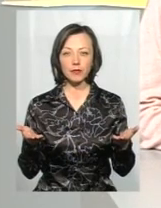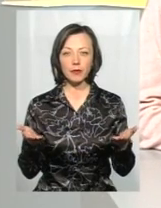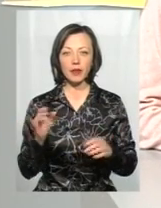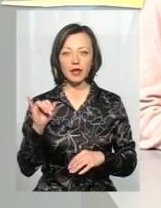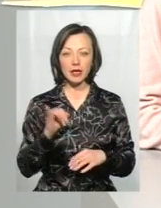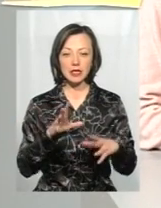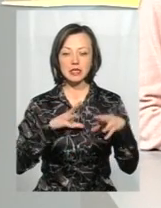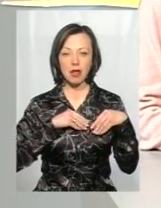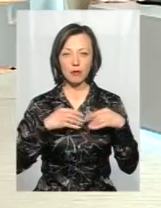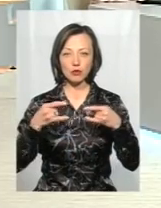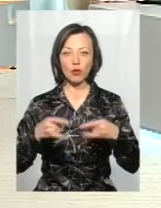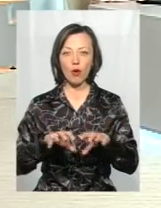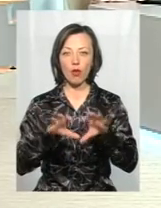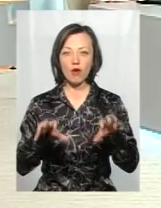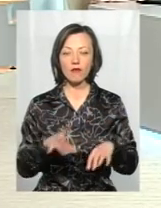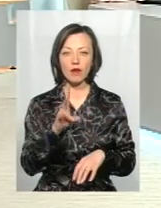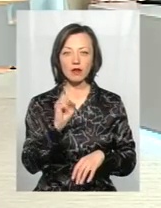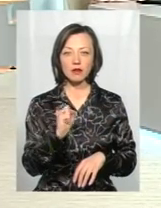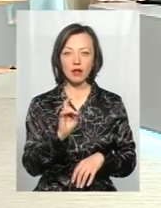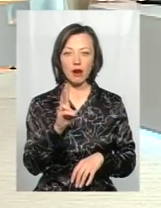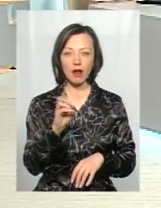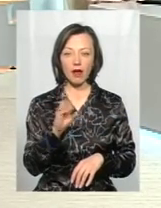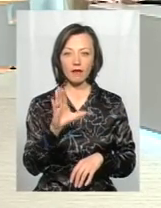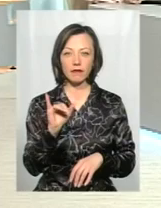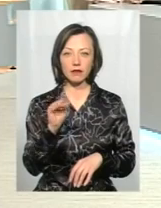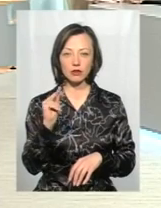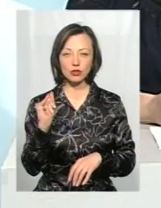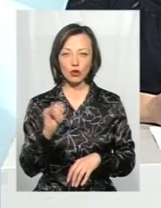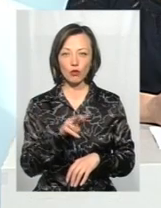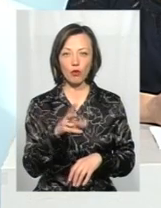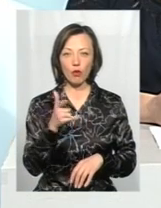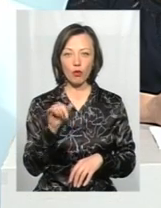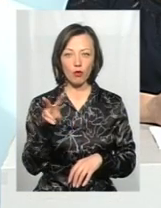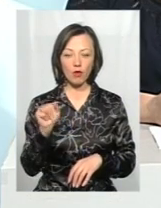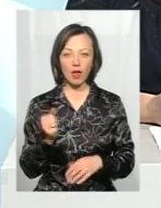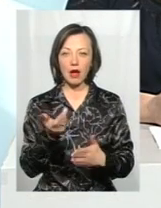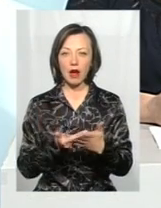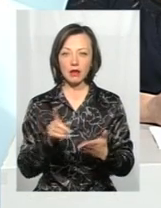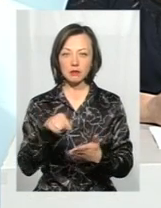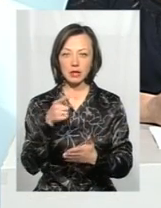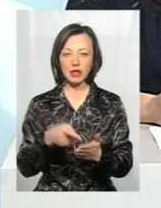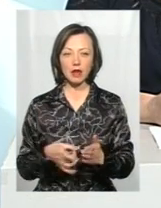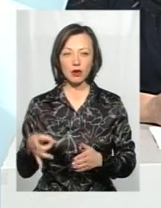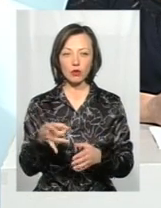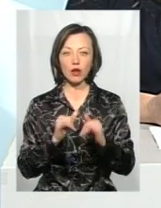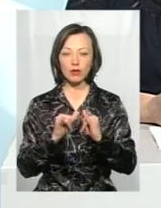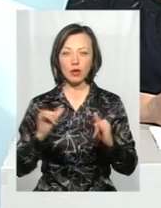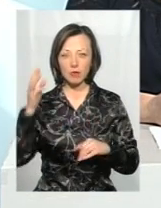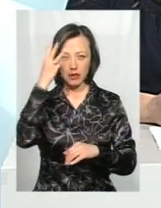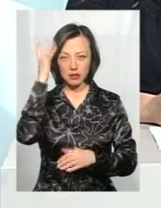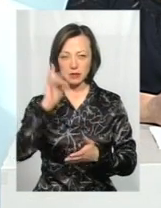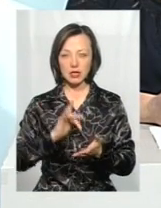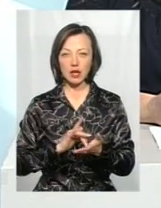І з нами у студії голова Нарковецької об'єднаної тергромади Любов Гула і радник з питань регіонального розвитку Хмельницького